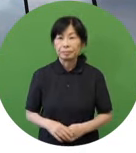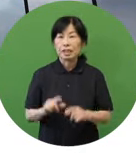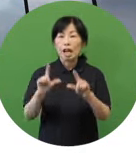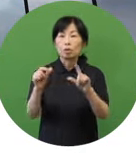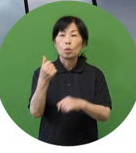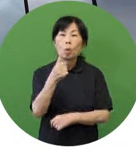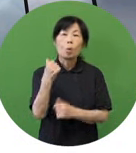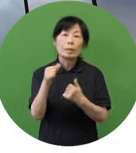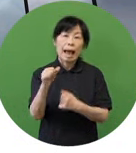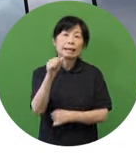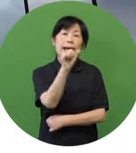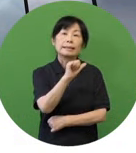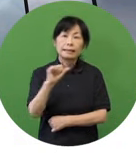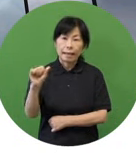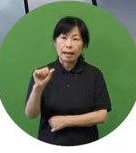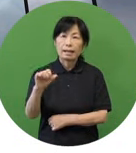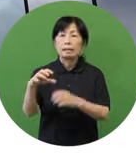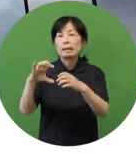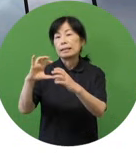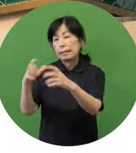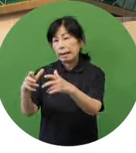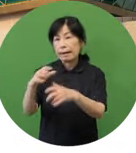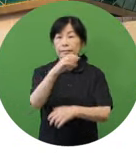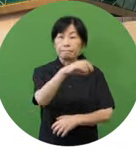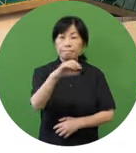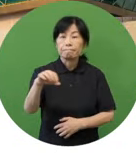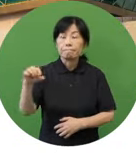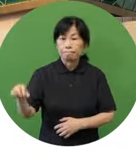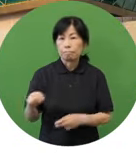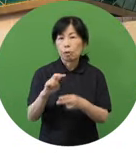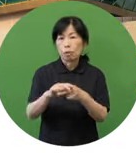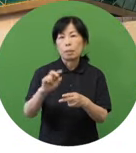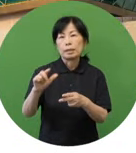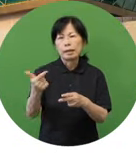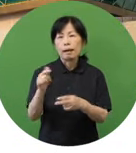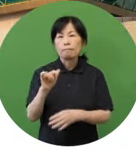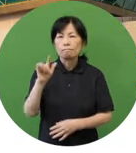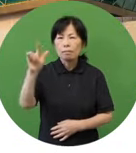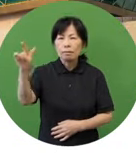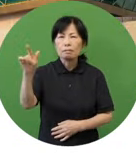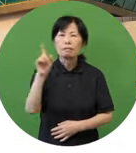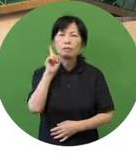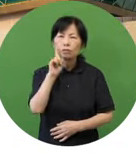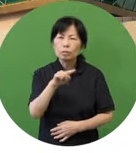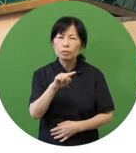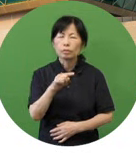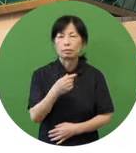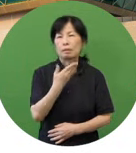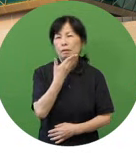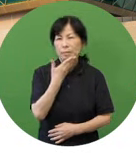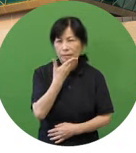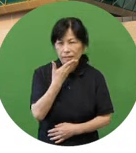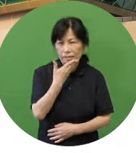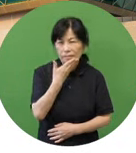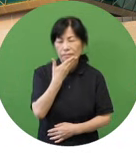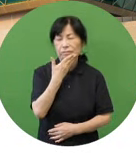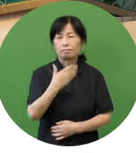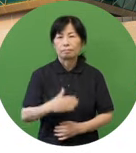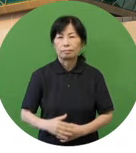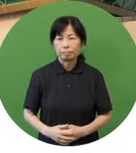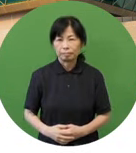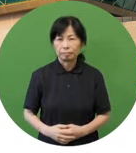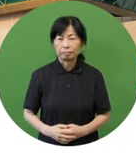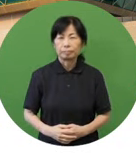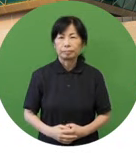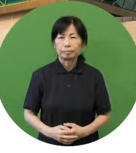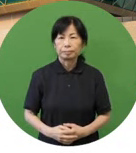空港は東南アジアをはじめ世界各地への乗り継ぎにも利用できる空港ですので、もう一歩先